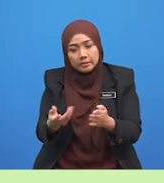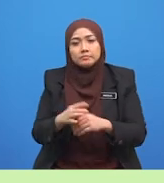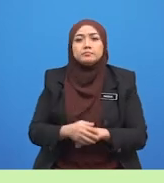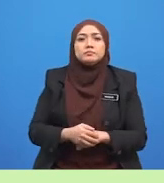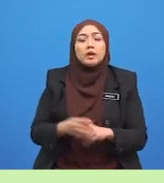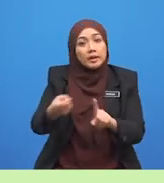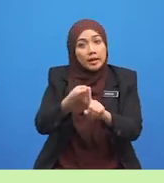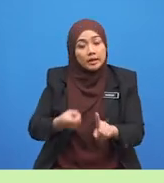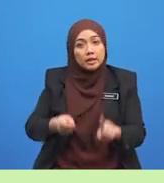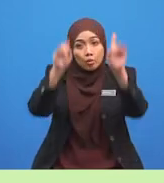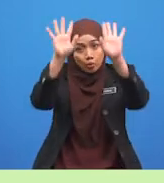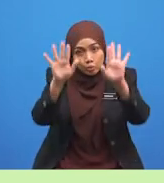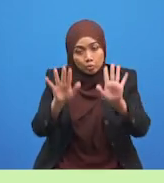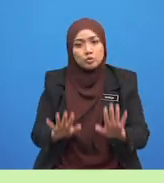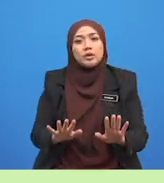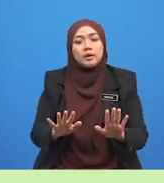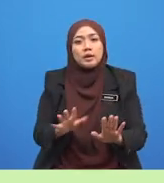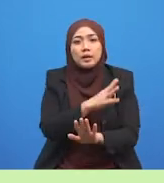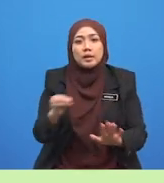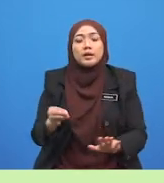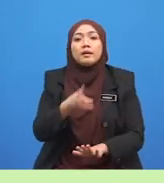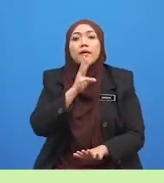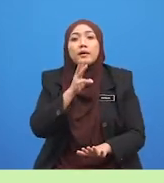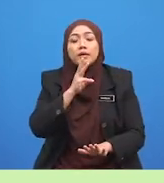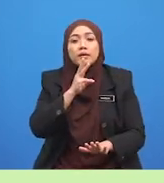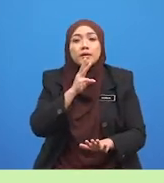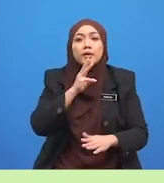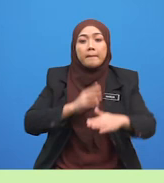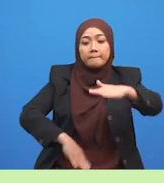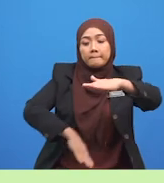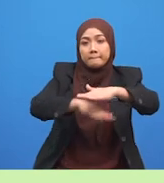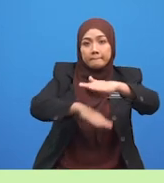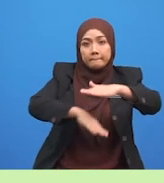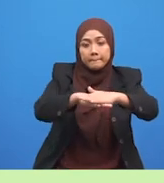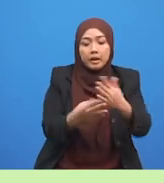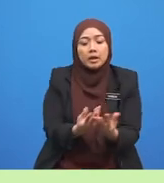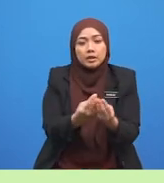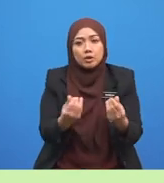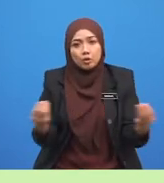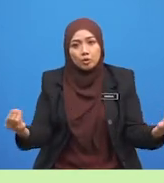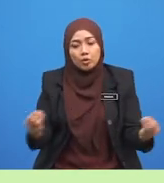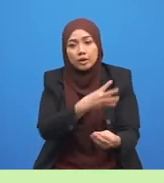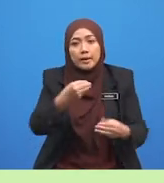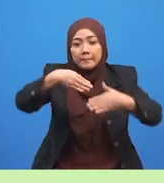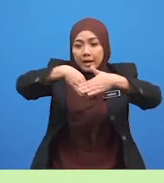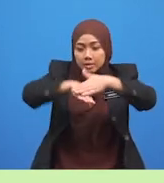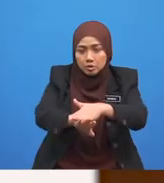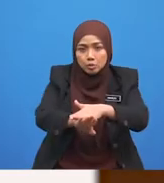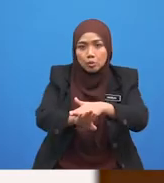larian permukaan dan air bawah tanah yang mengalir masuk ke saluran